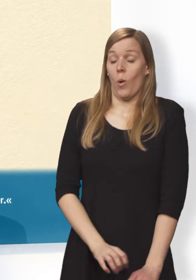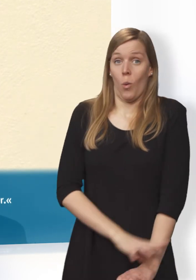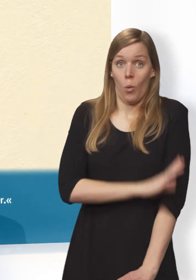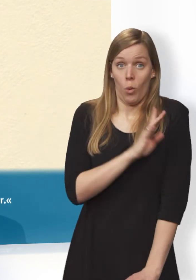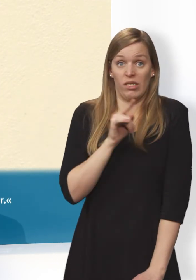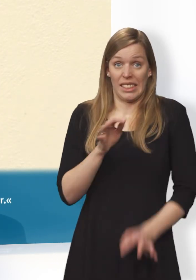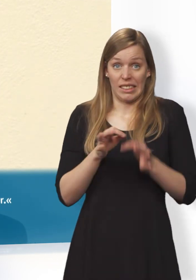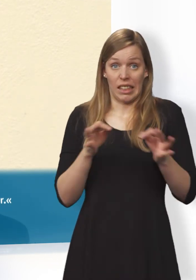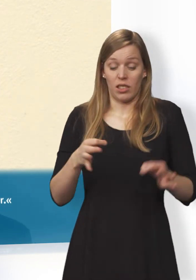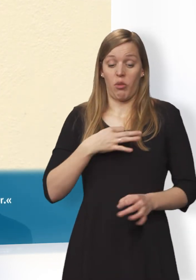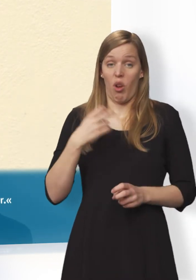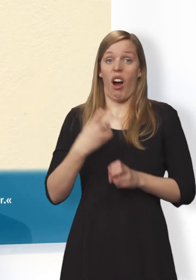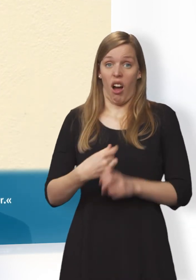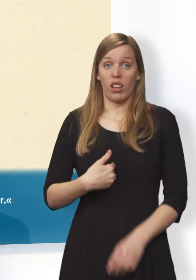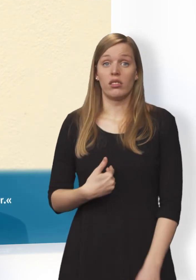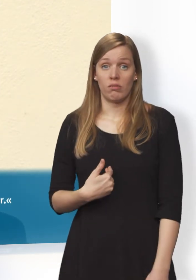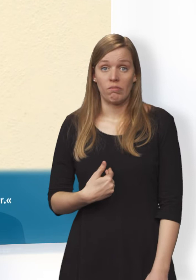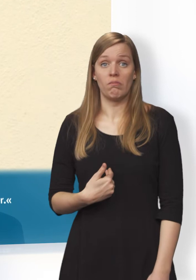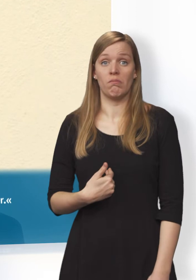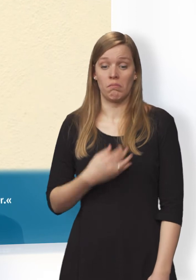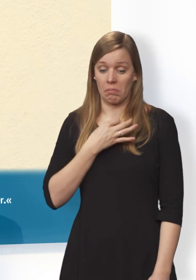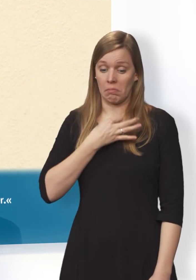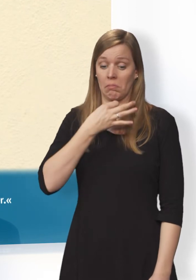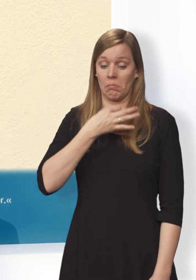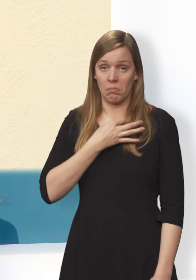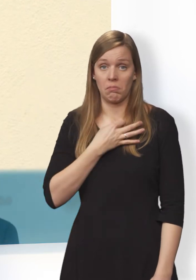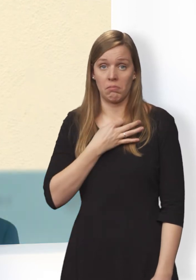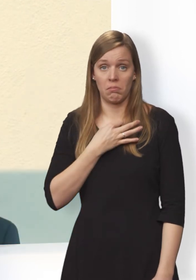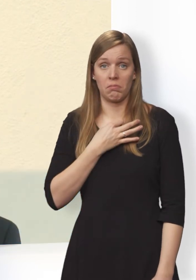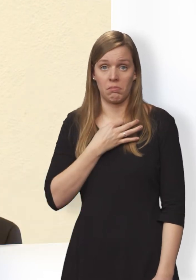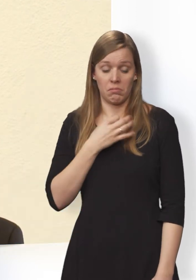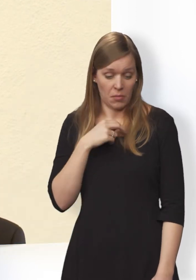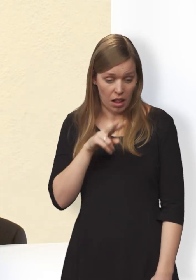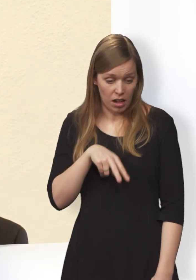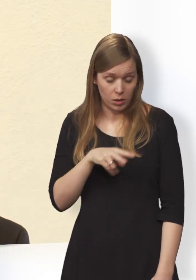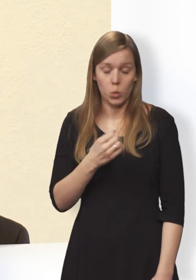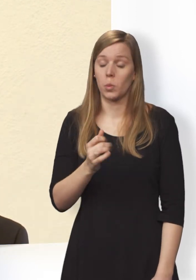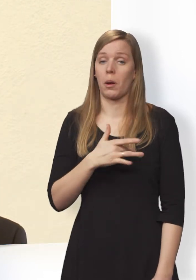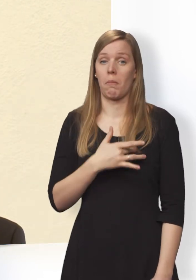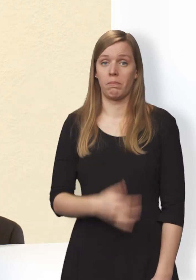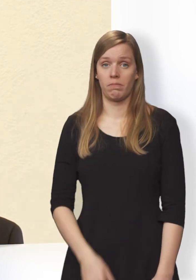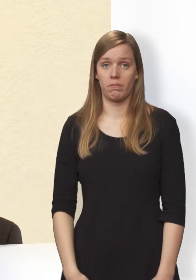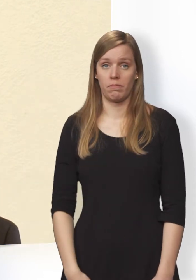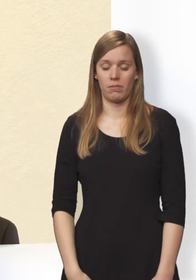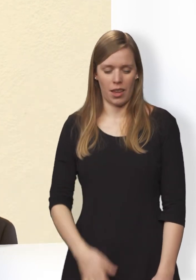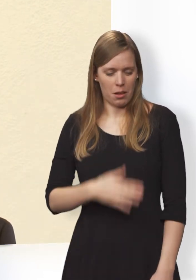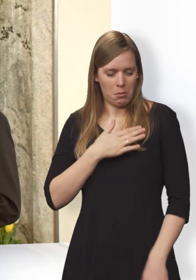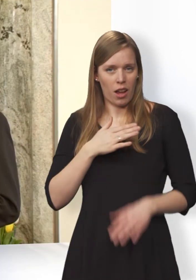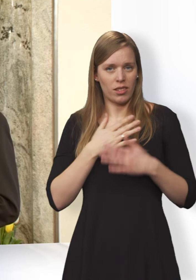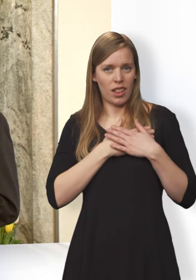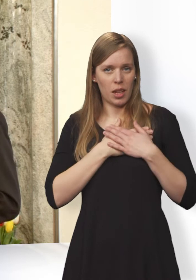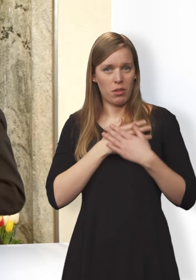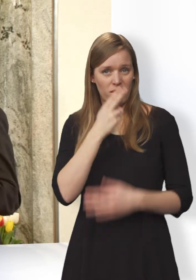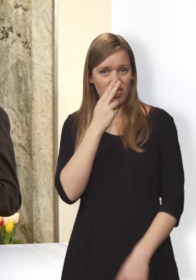muss ein satz der sitzt und er trifft wie sie denn meine liebe aus